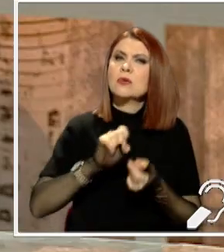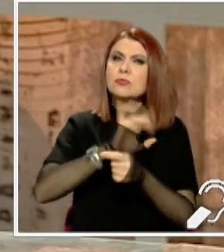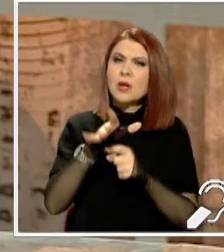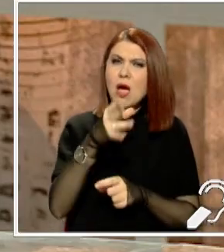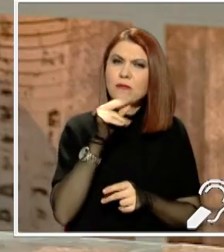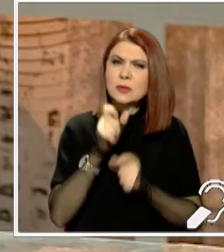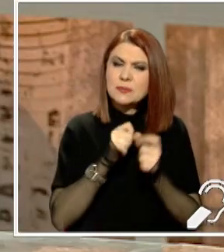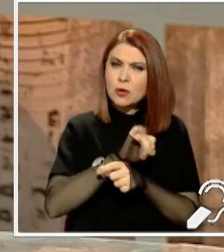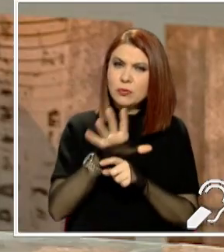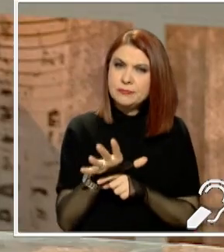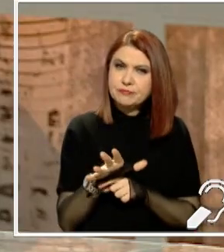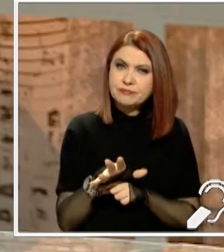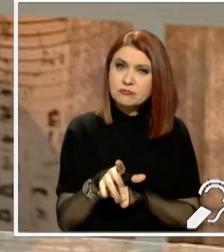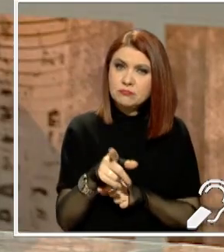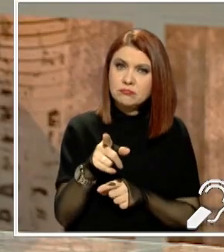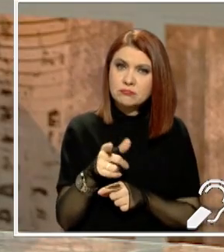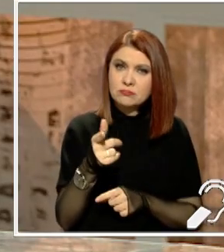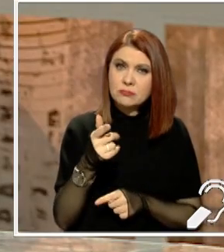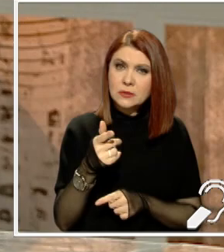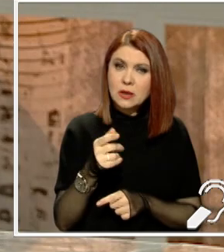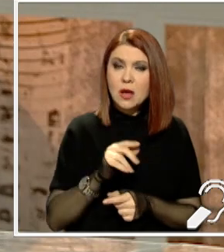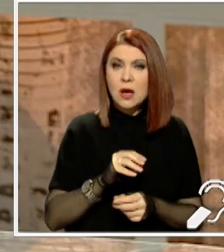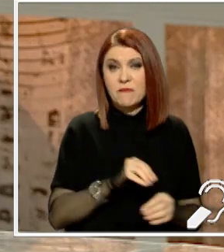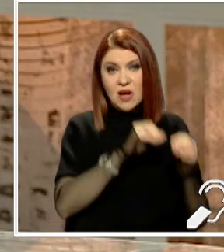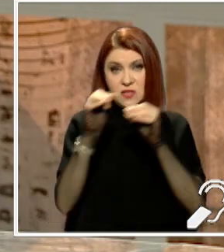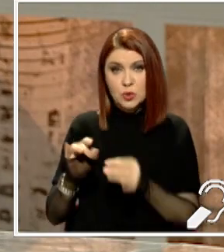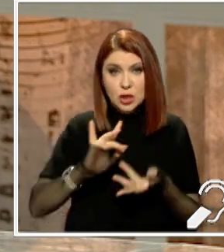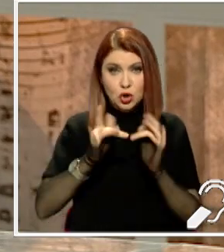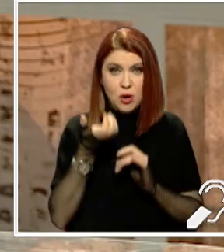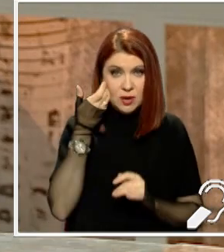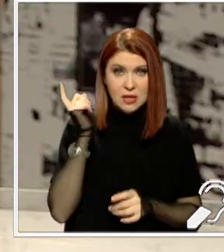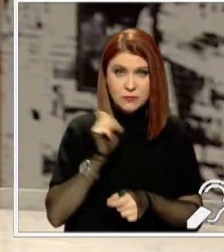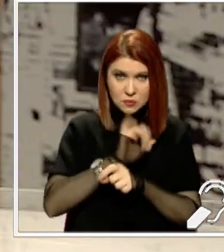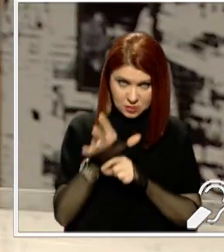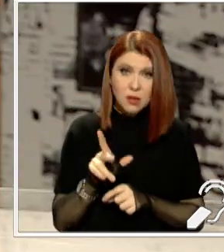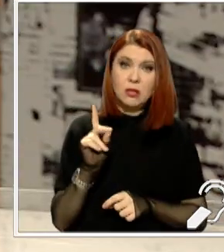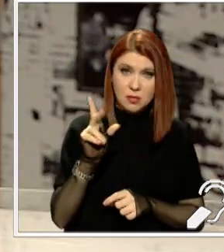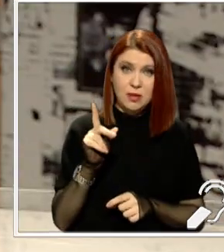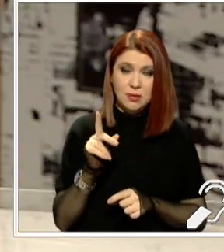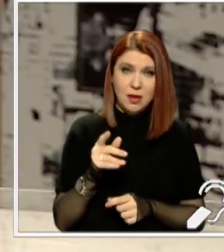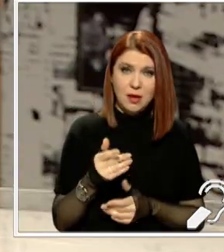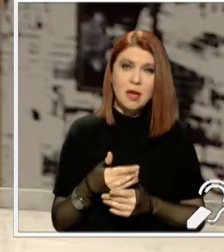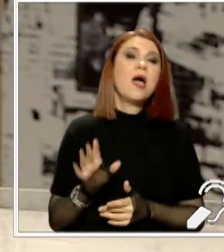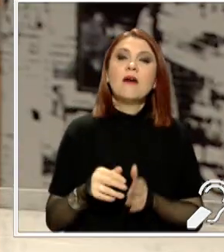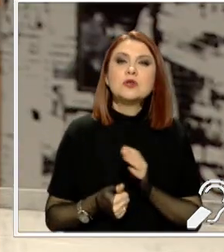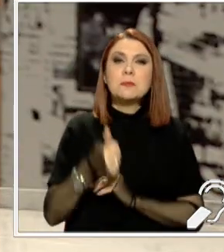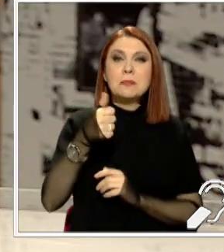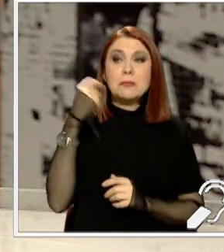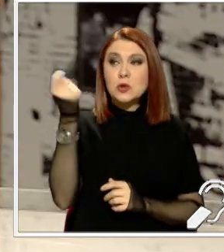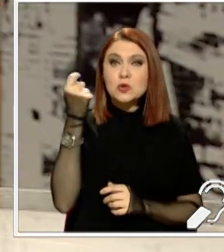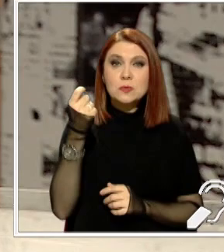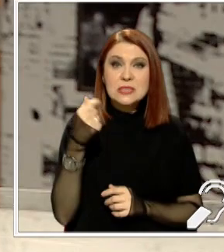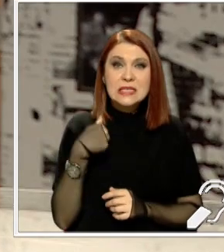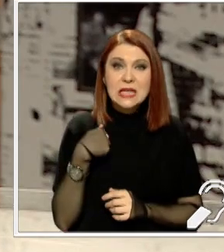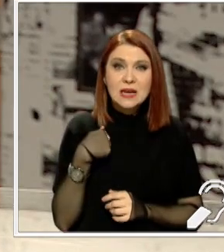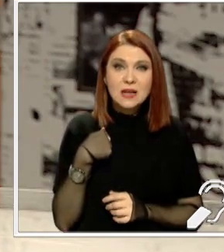de pandemie, ați trecut în online pe perioada pandemiei, nu? Am devenit hibrizi, am fost unul dintre puținele festivaluri care au continuat